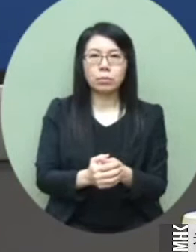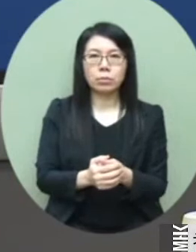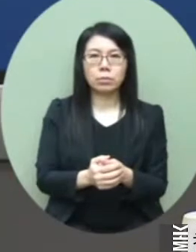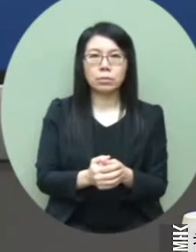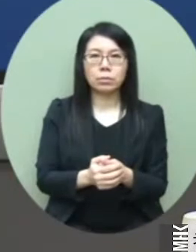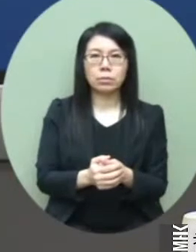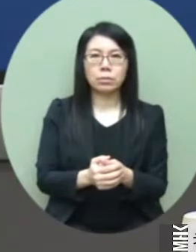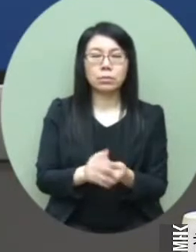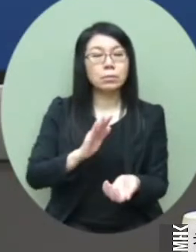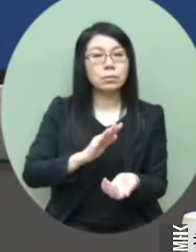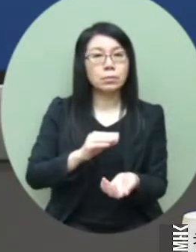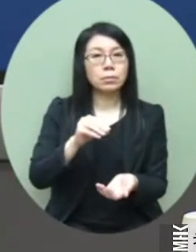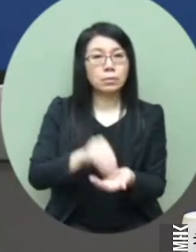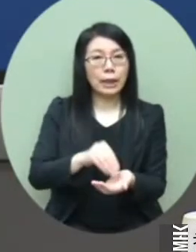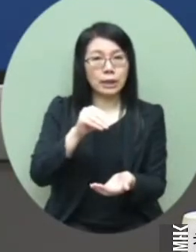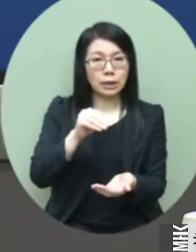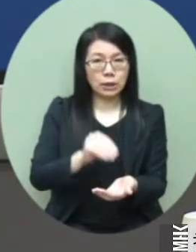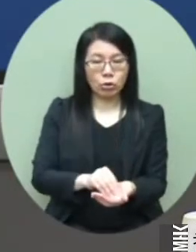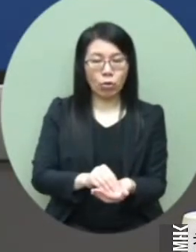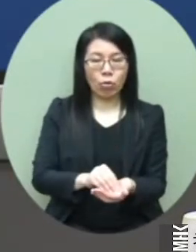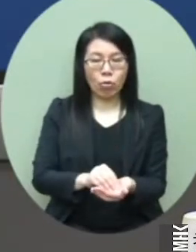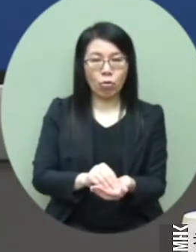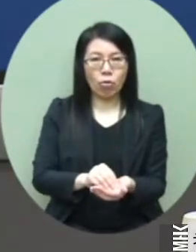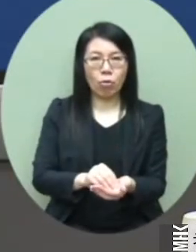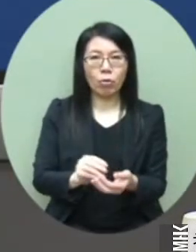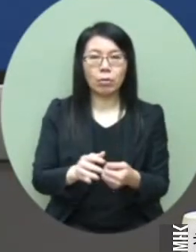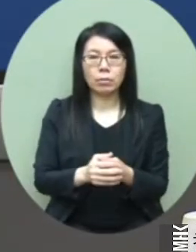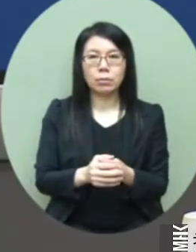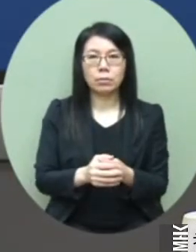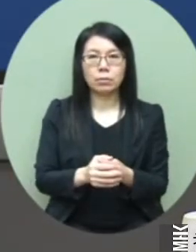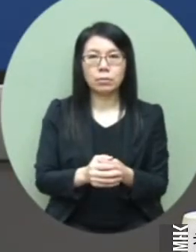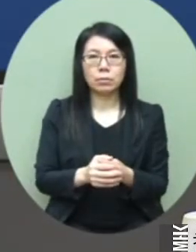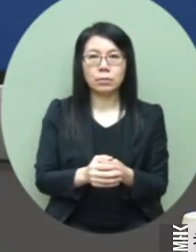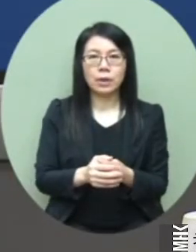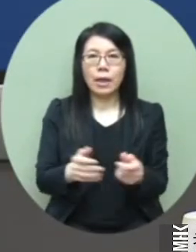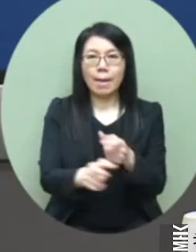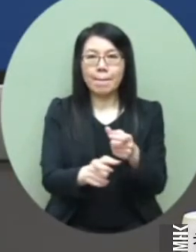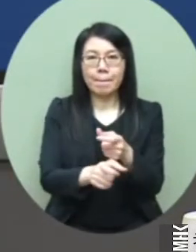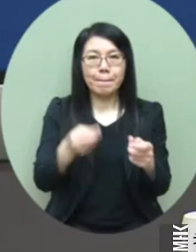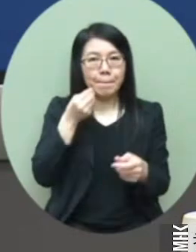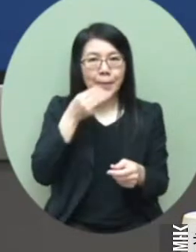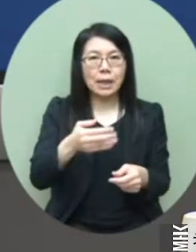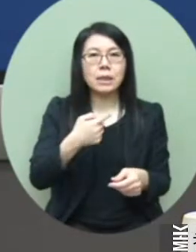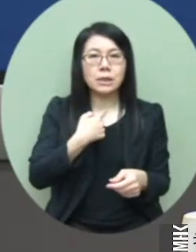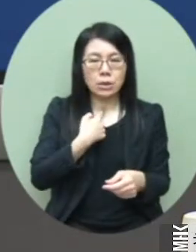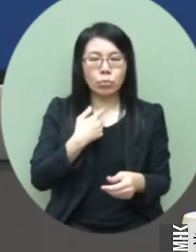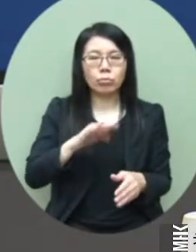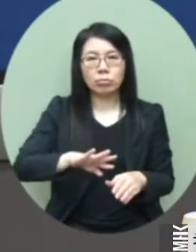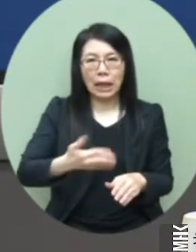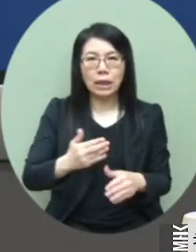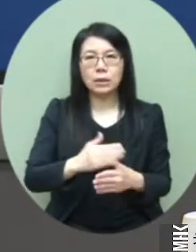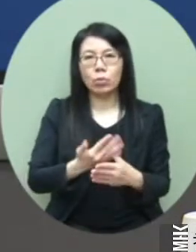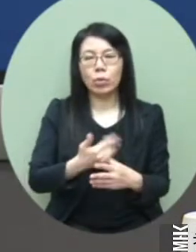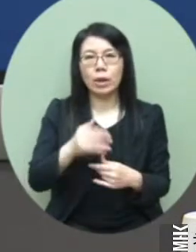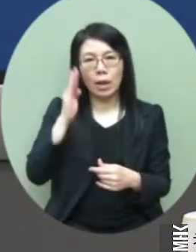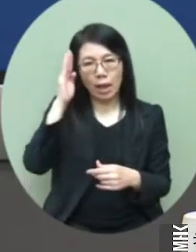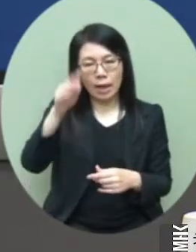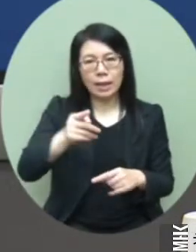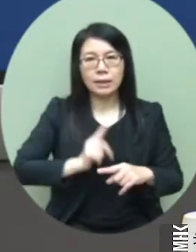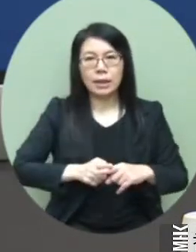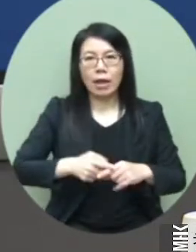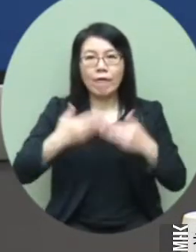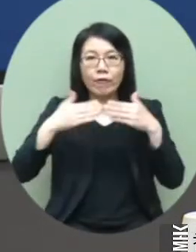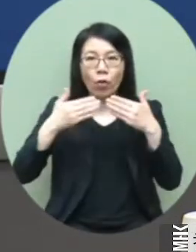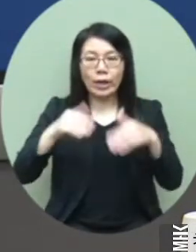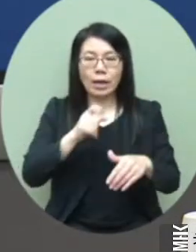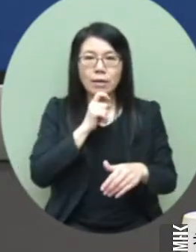係確定性嗰個嘅業界， 但係因為嚟緊真係呢幾日假